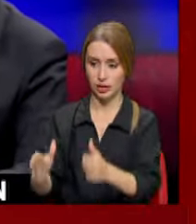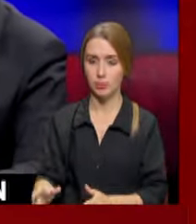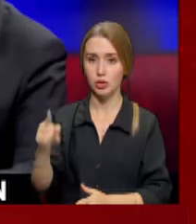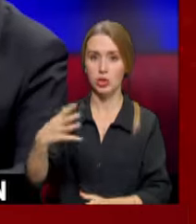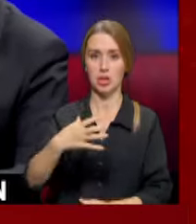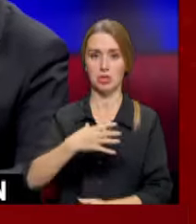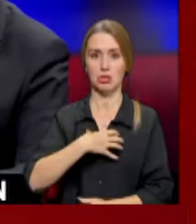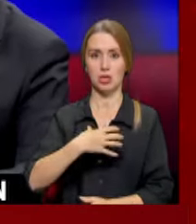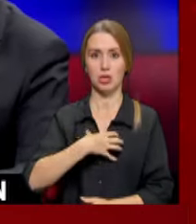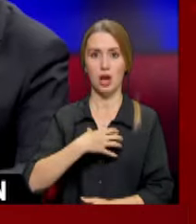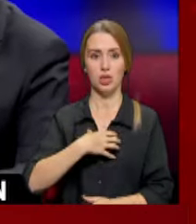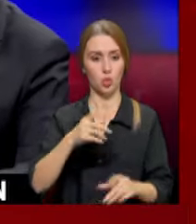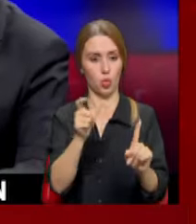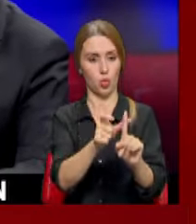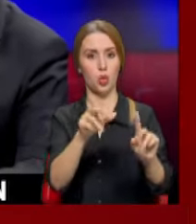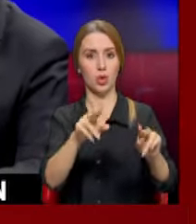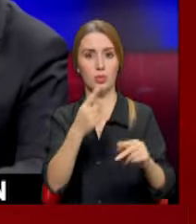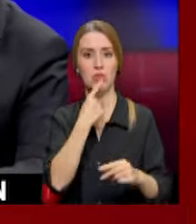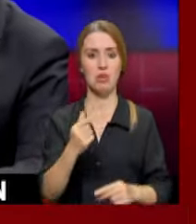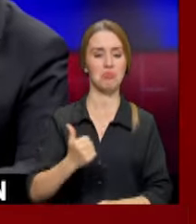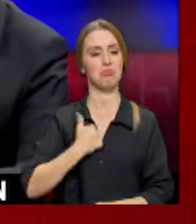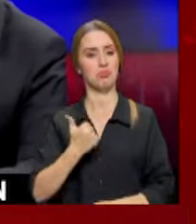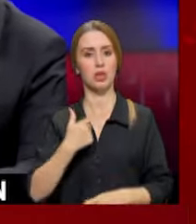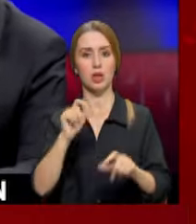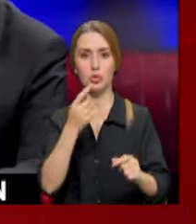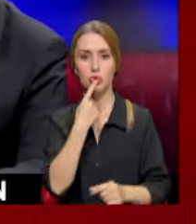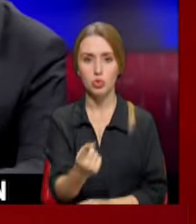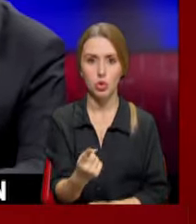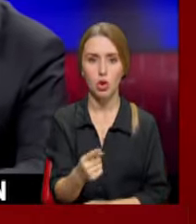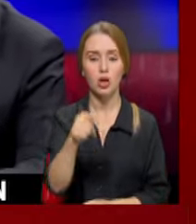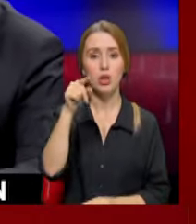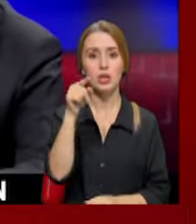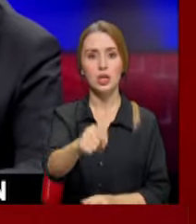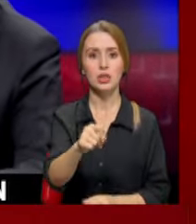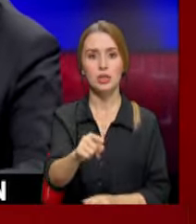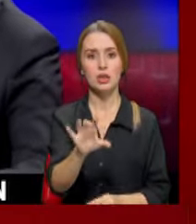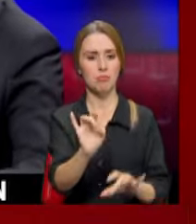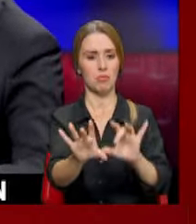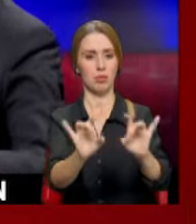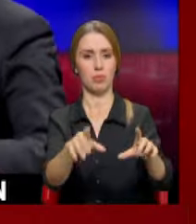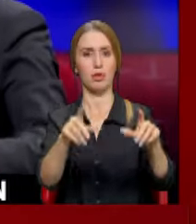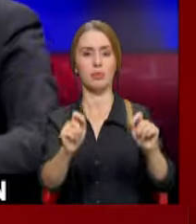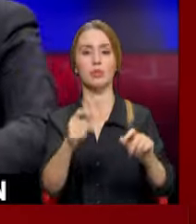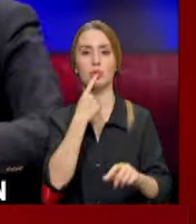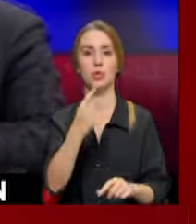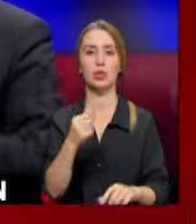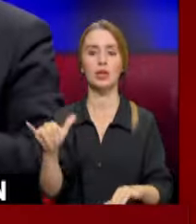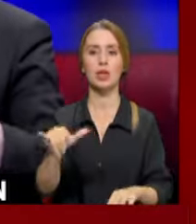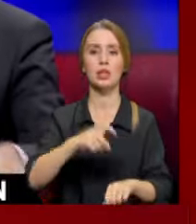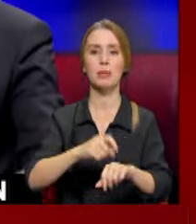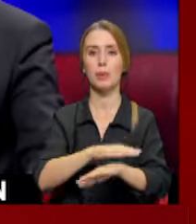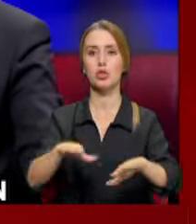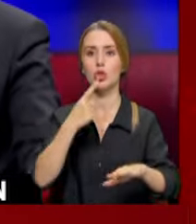azametini kendi gölgeniz sanıyorsunuz. Sürekli racon kesiyorsunuz. Bir sıkımlık sanal Sorosçu iktidarınız yakında çöküp gidecek.